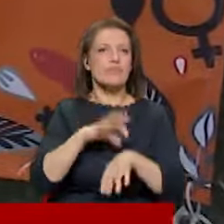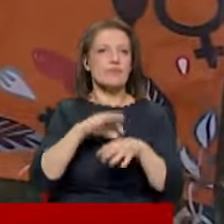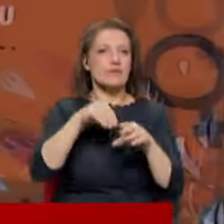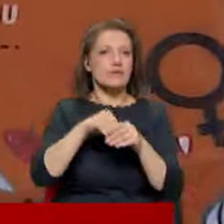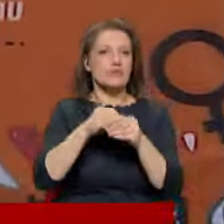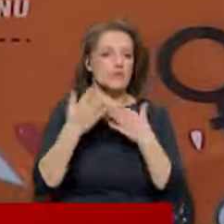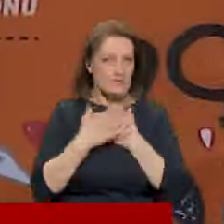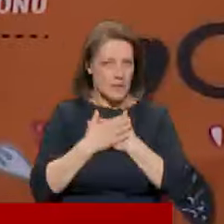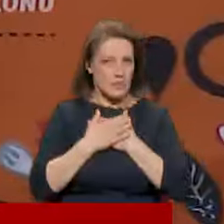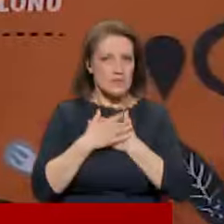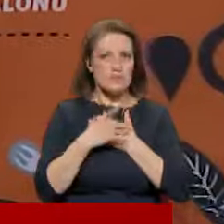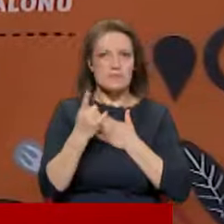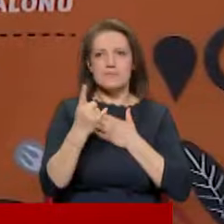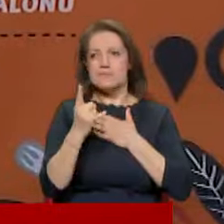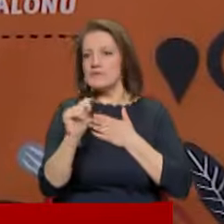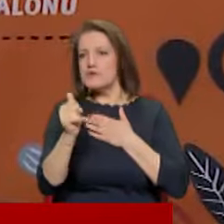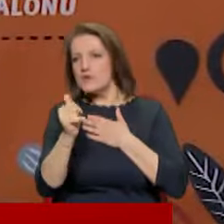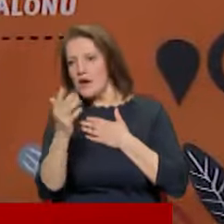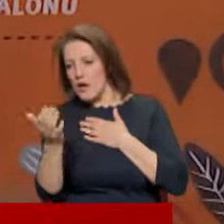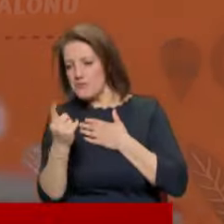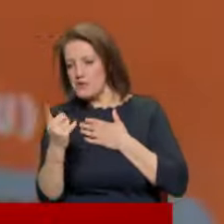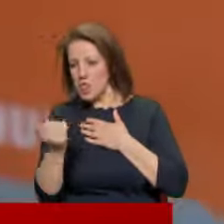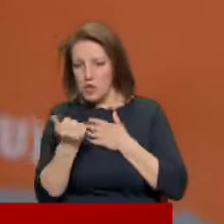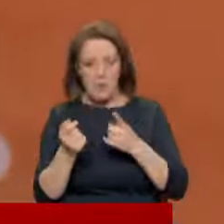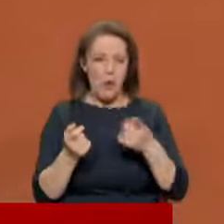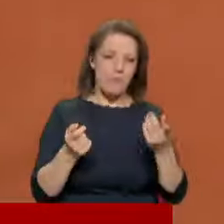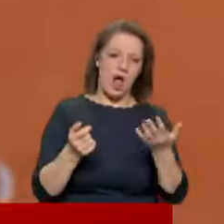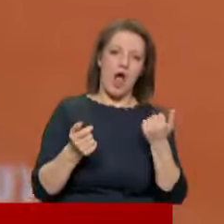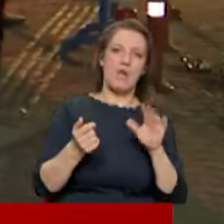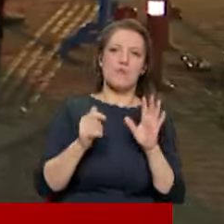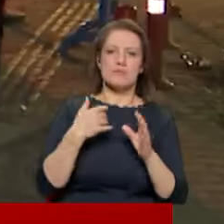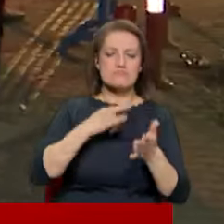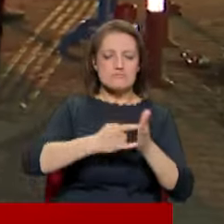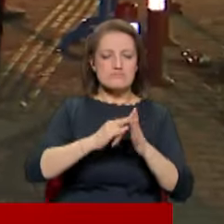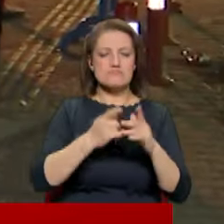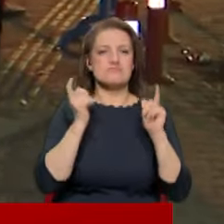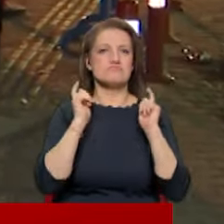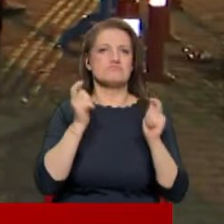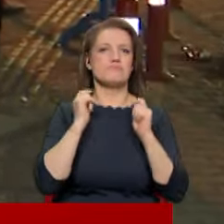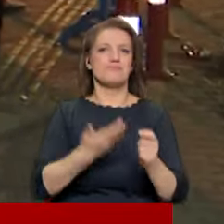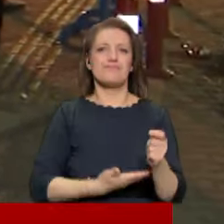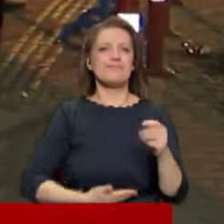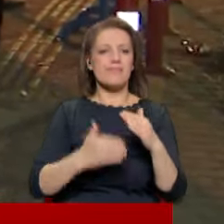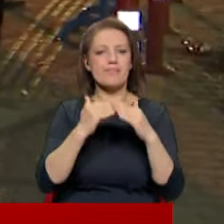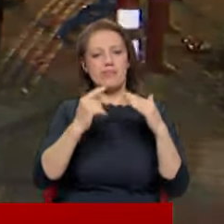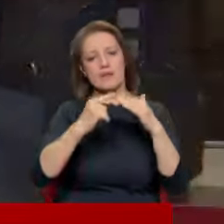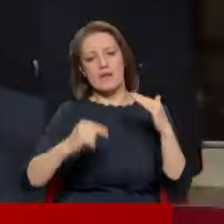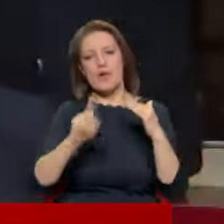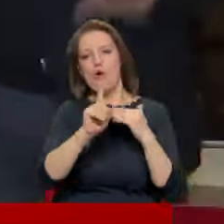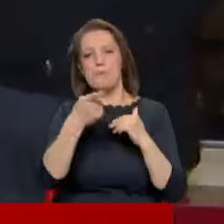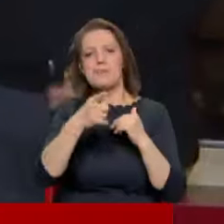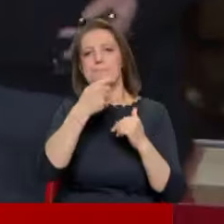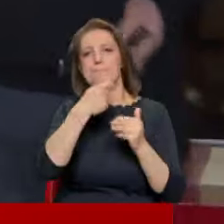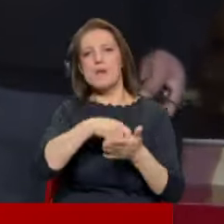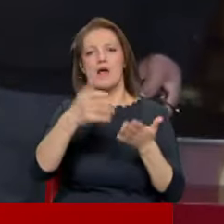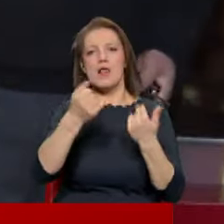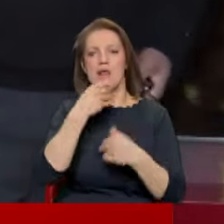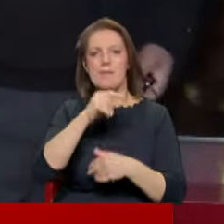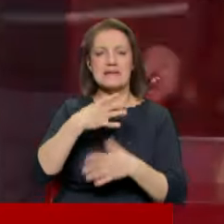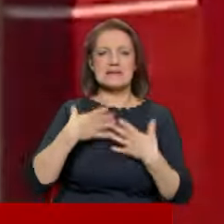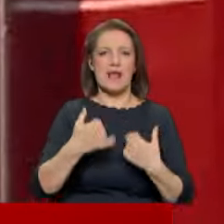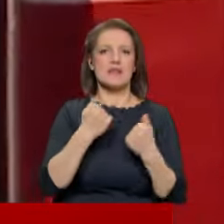olduğum için. Yeri geliyor birini alıyorsan birini alamıyorsun. Geçirmek çok zor. Zaten açlık sınırı altında 10 bin lira maaş alan emeklinin